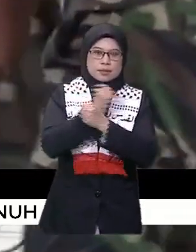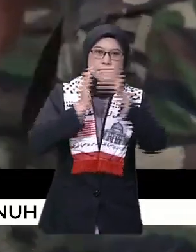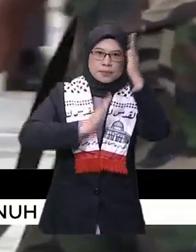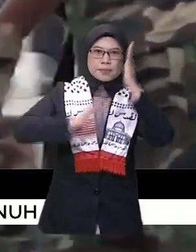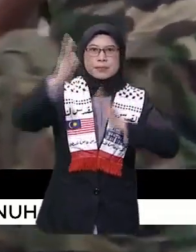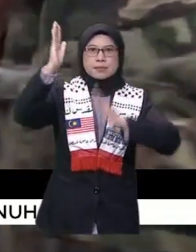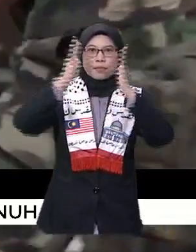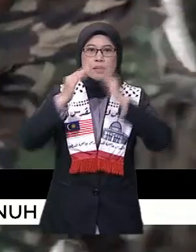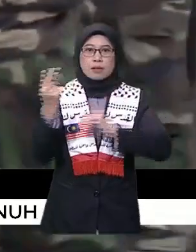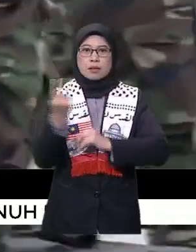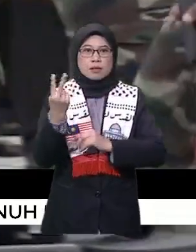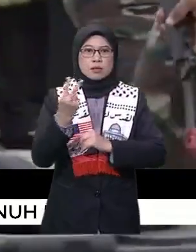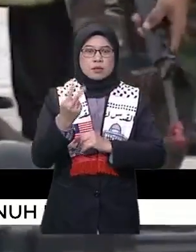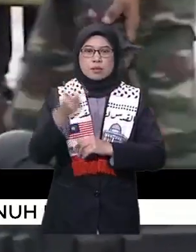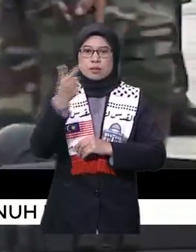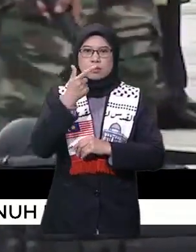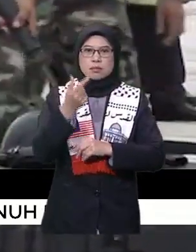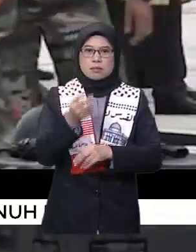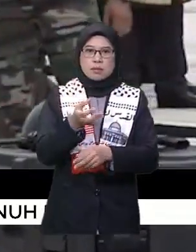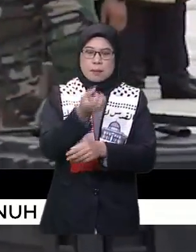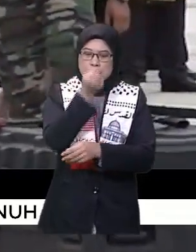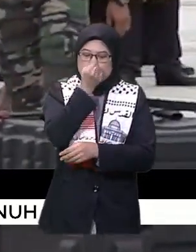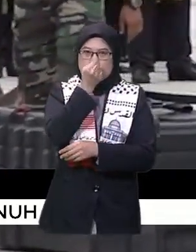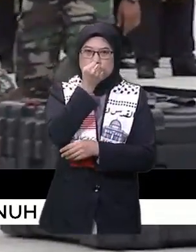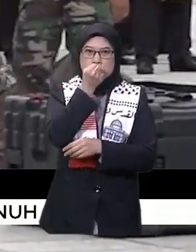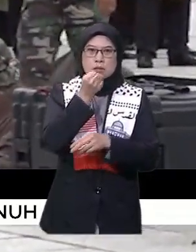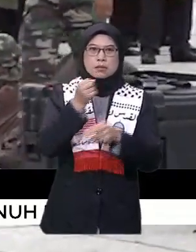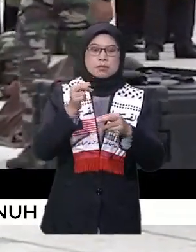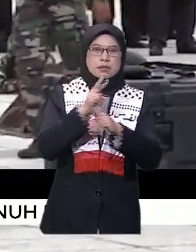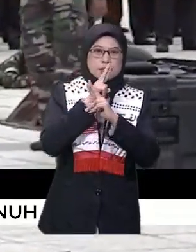tinggi, mereka enggan mendedahkan rahsia-rahsia